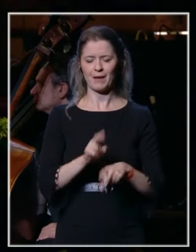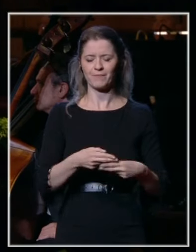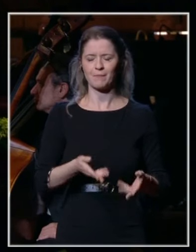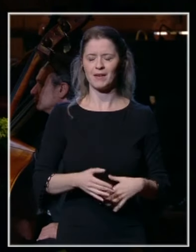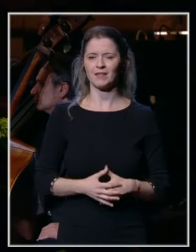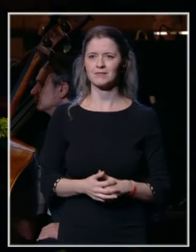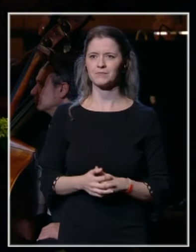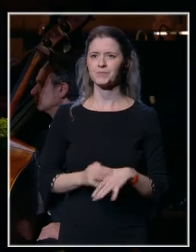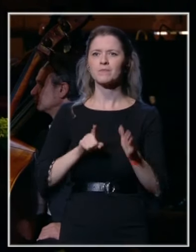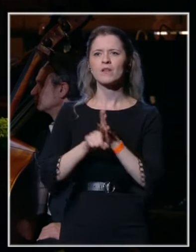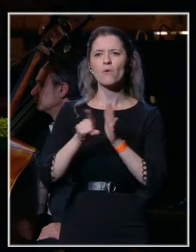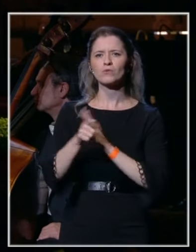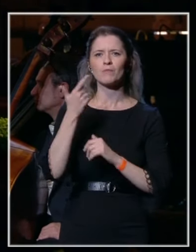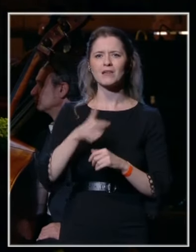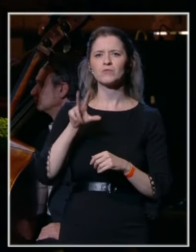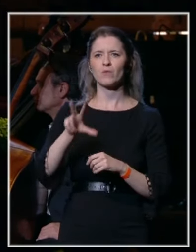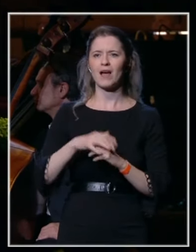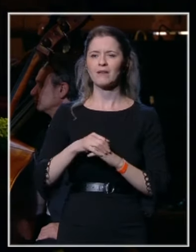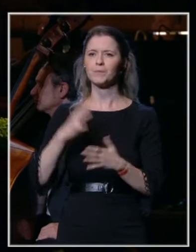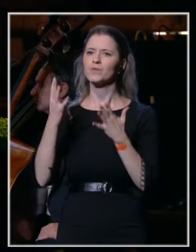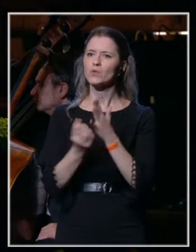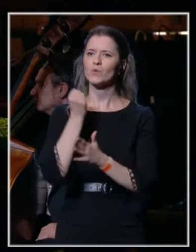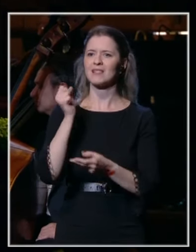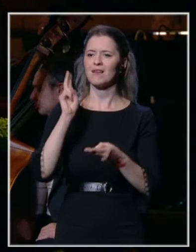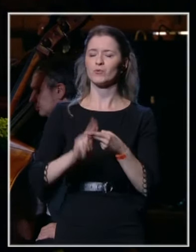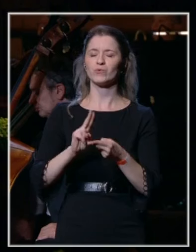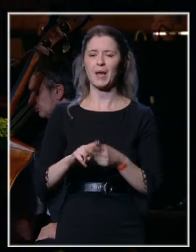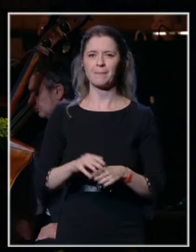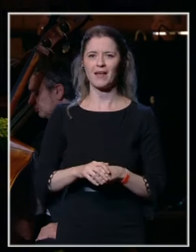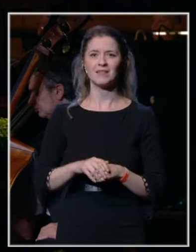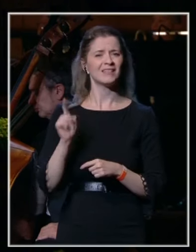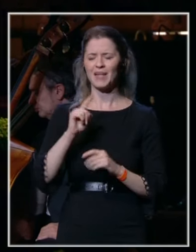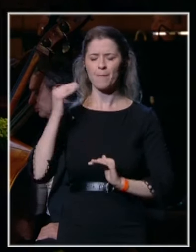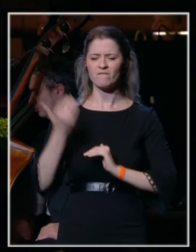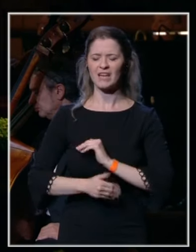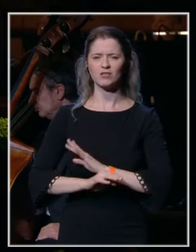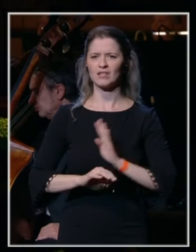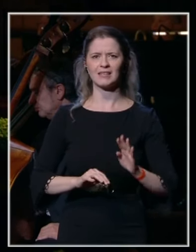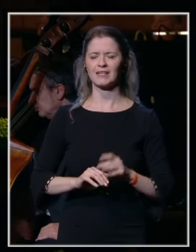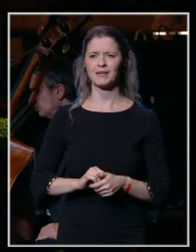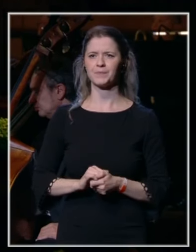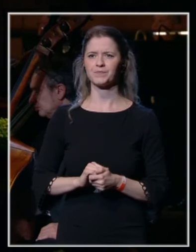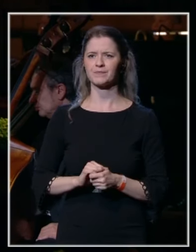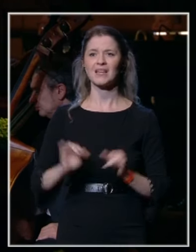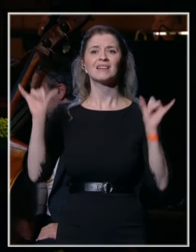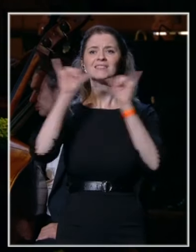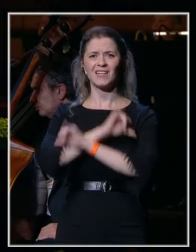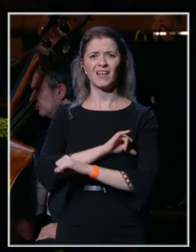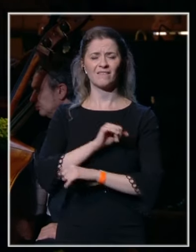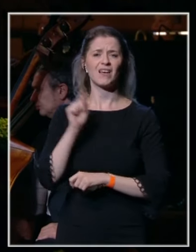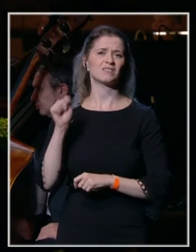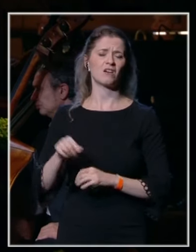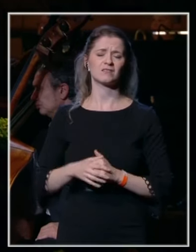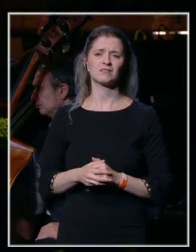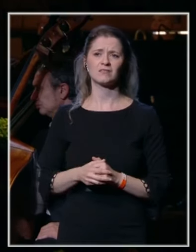Október 23-a a győzelem ünnepe, nem a vereségé. Téved ugyanis az, aki